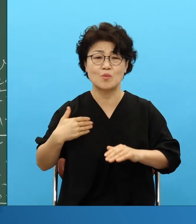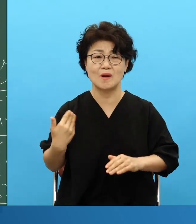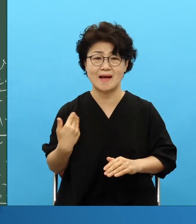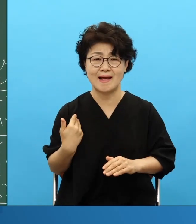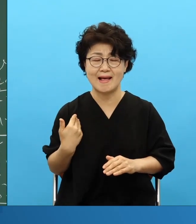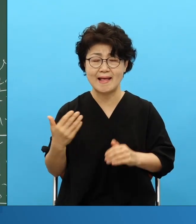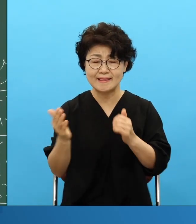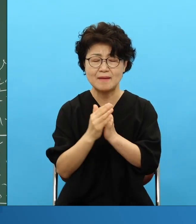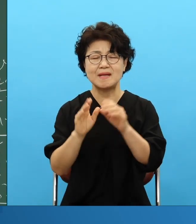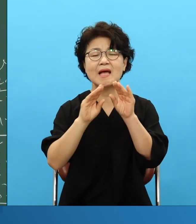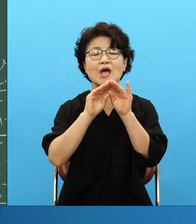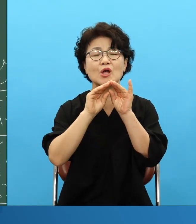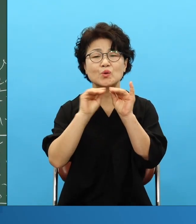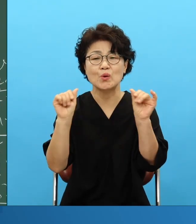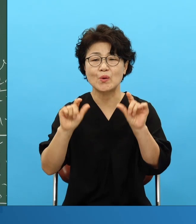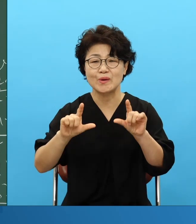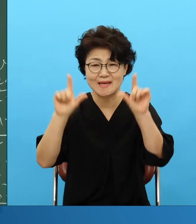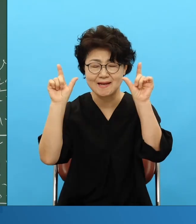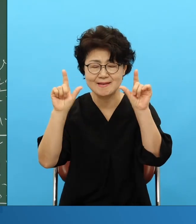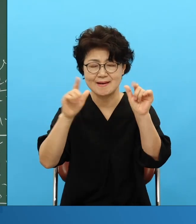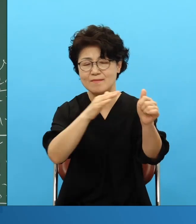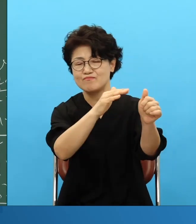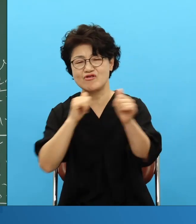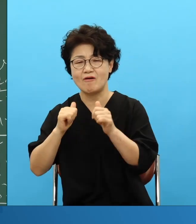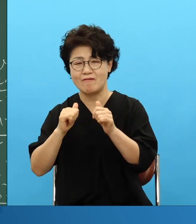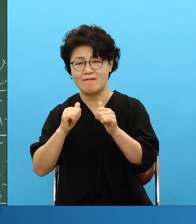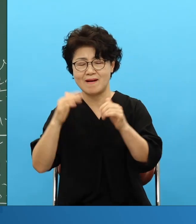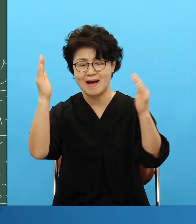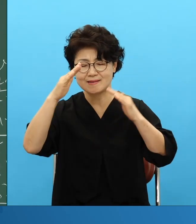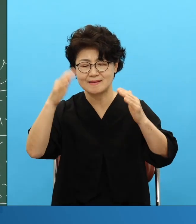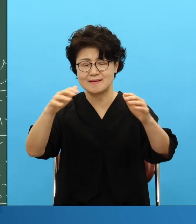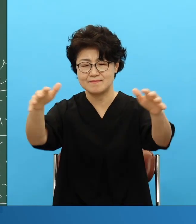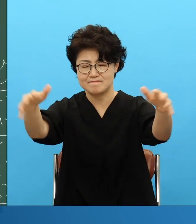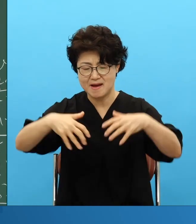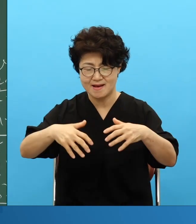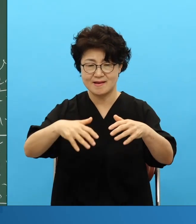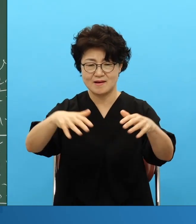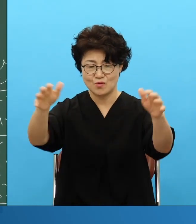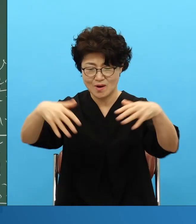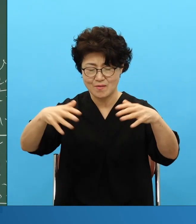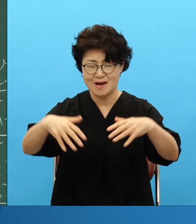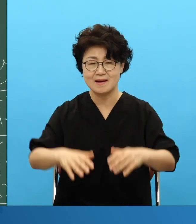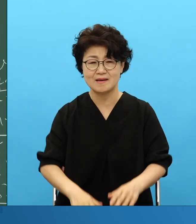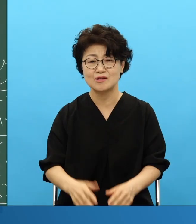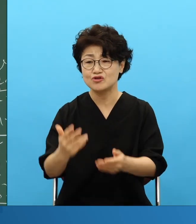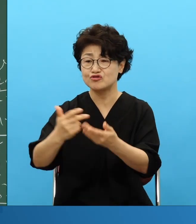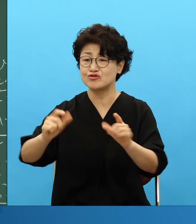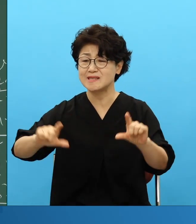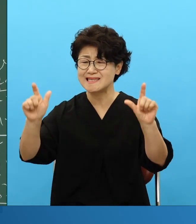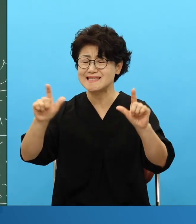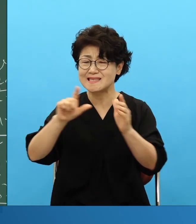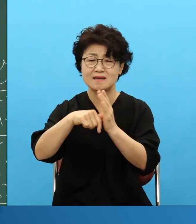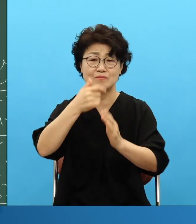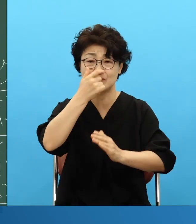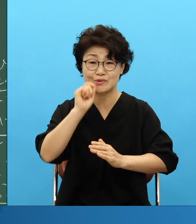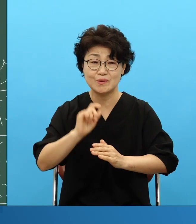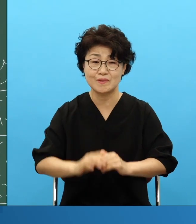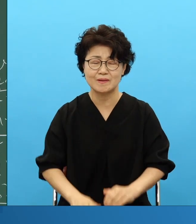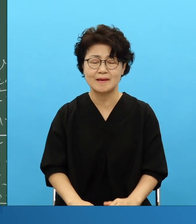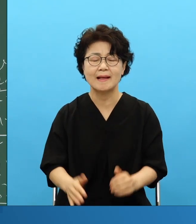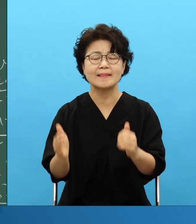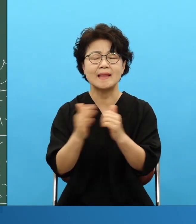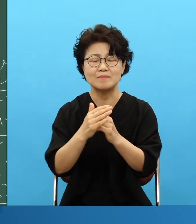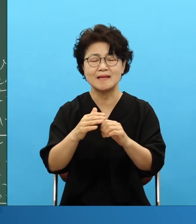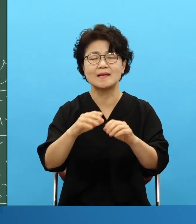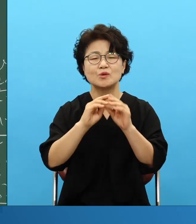토요일 날 부른 겁니다. And that's why I called them on 시간이 Saturday. 그때밖에 없어요. That's the only time we 주일날 갈 had. 시간 없다니까요. We don't really have time on Sunday. 그 조금 한 겁니다. And